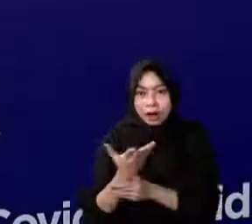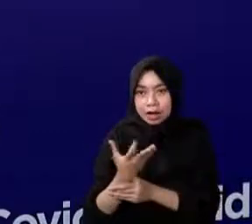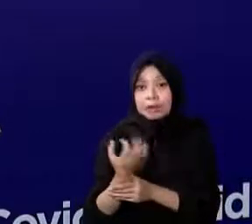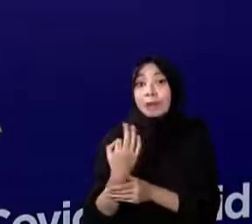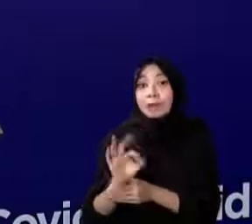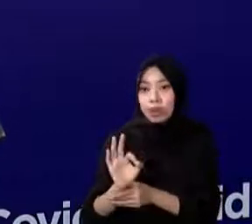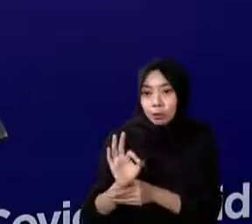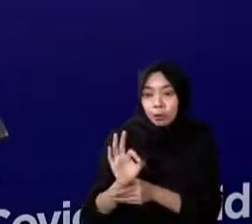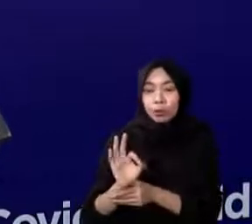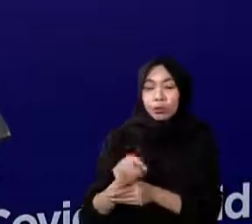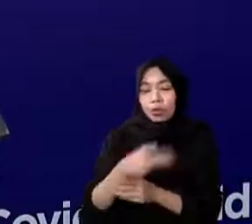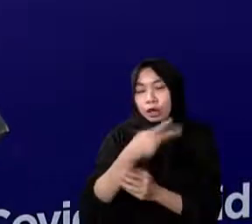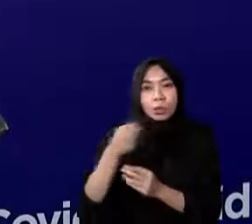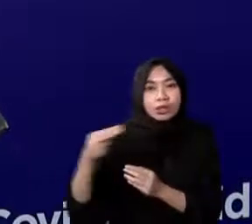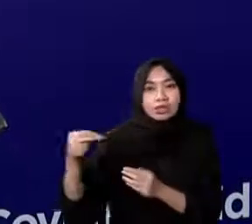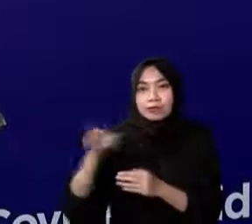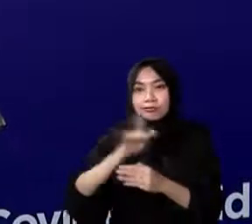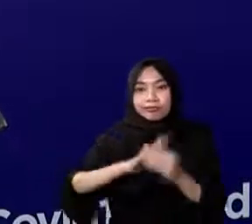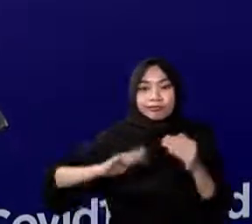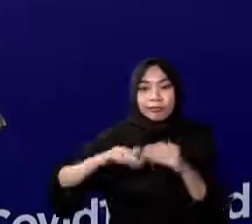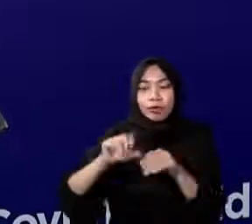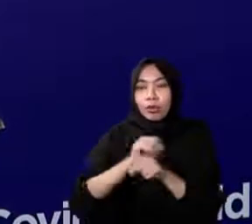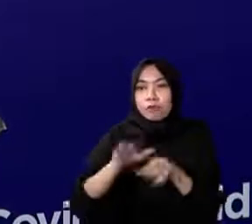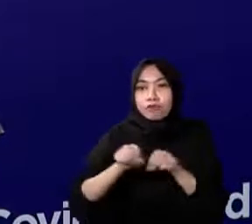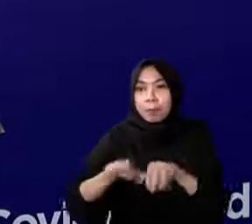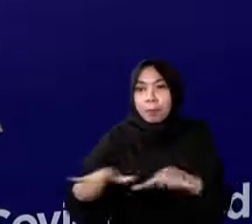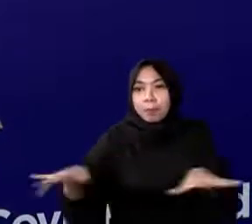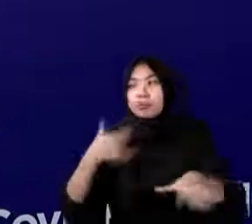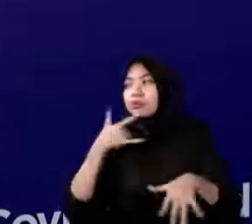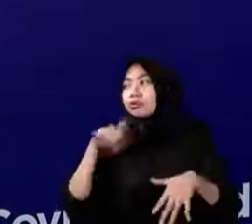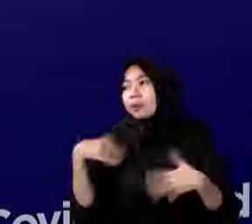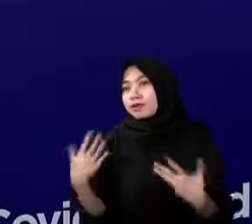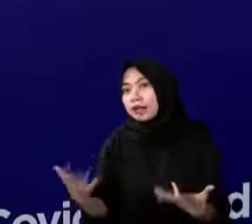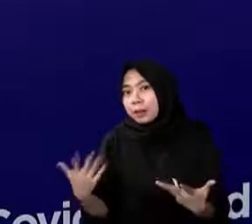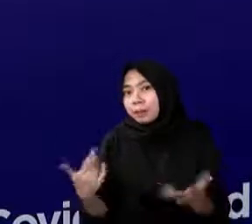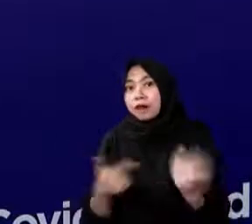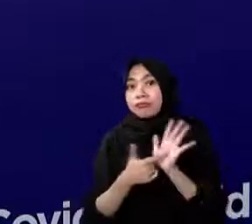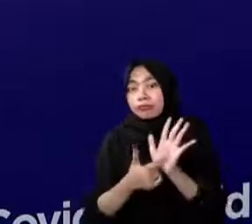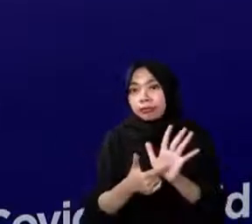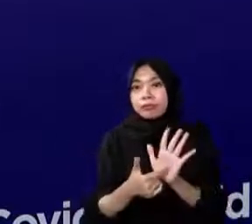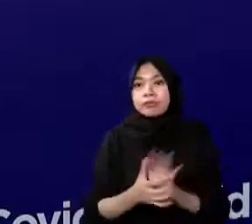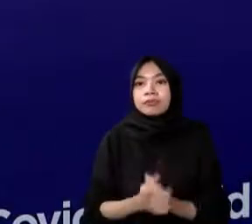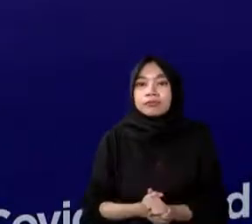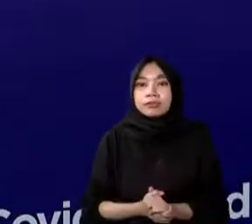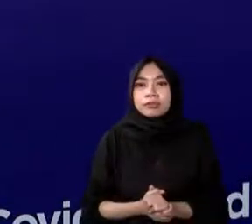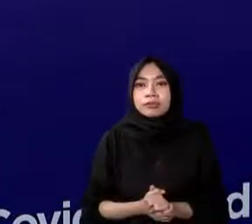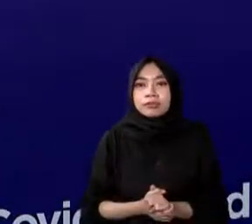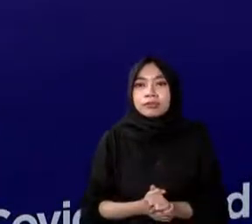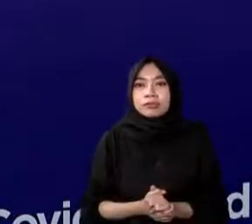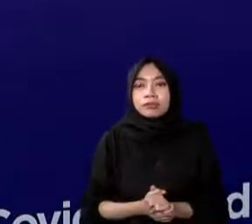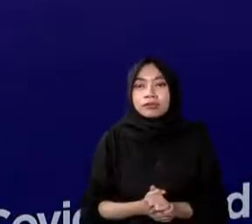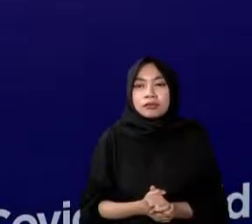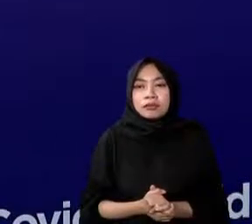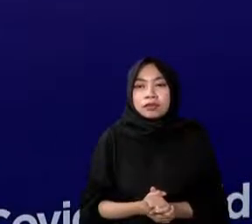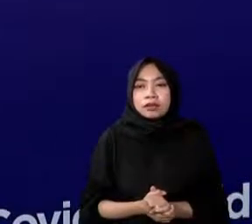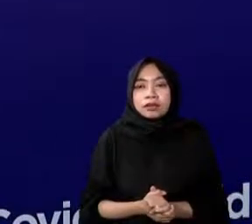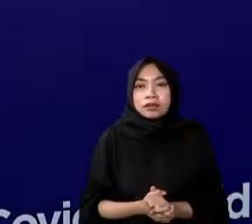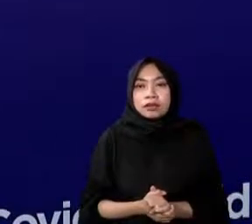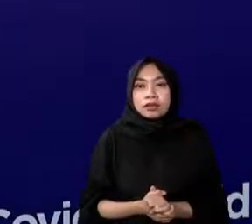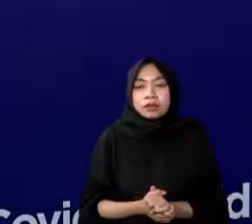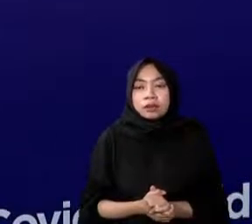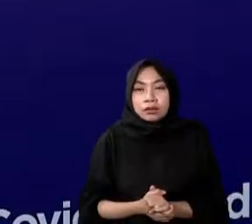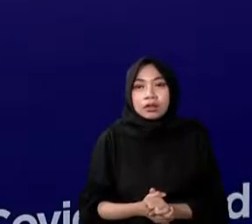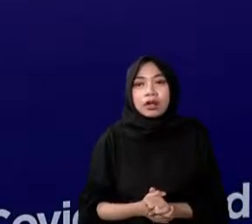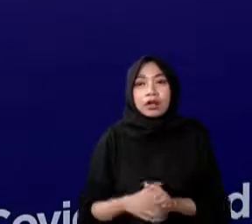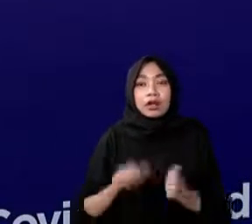jumlah pemeriksaan di Indonesia, bagaimana jumlah kasus aktif kita, kesembuhan dan kematian. Ya, berikut adalah beberapa rekomendasi langkah untuk